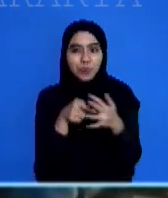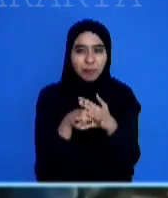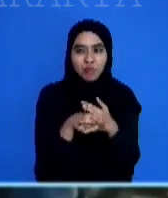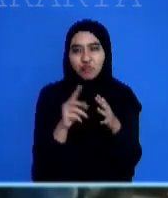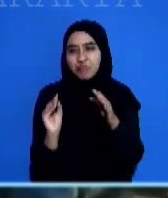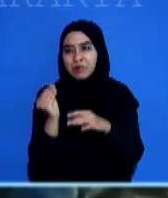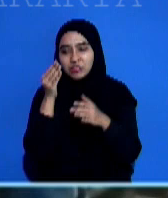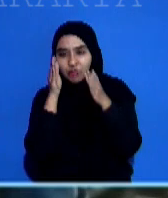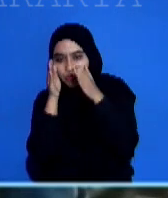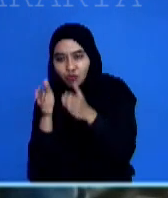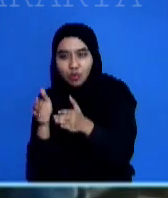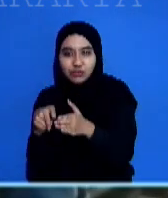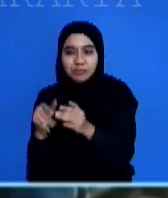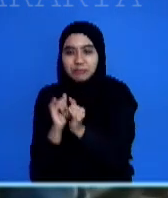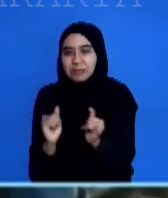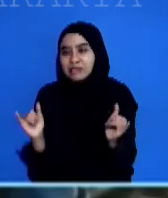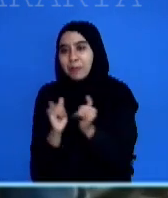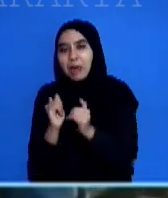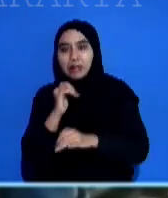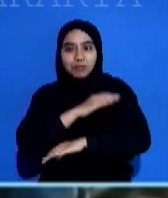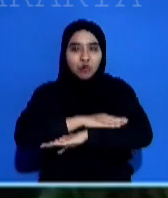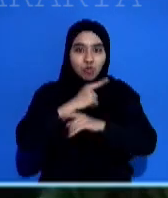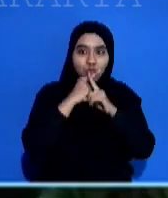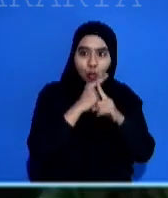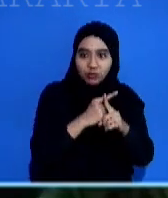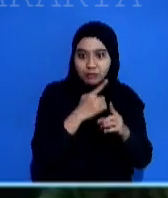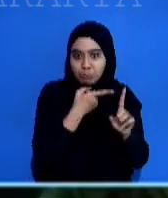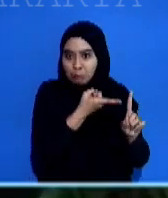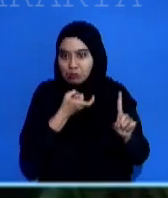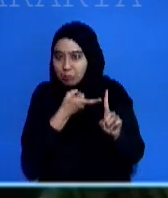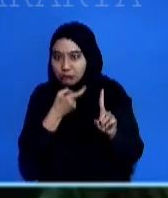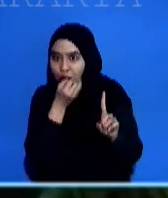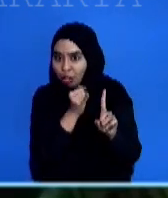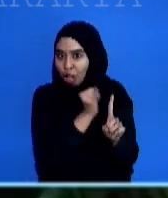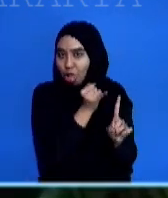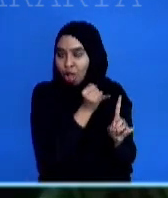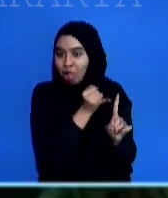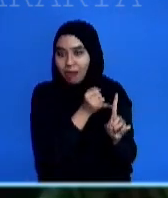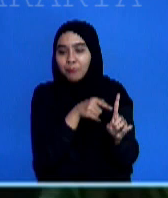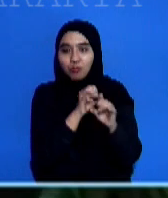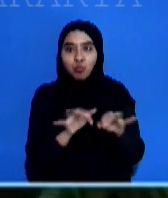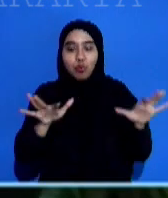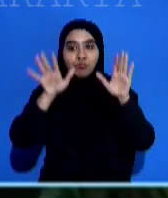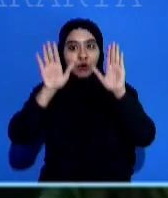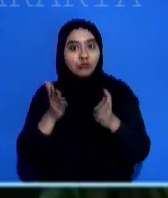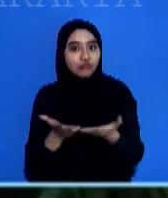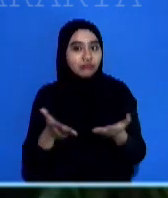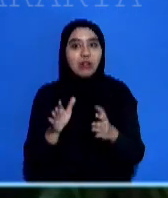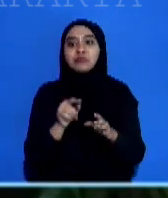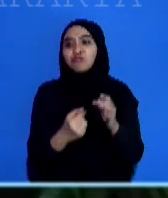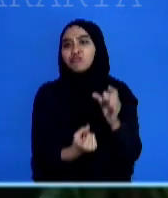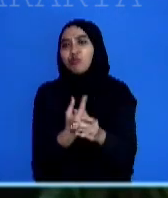publik mararaknya berita hoaks dan provokatif yang tersebar melalui media sosial dapat menjadi pemicu timbulnya konflik